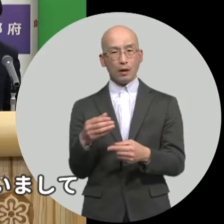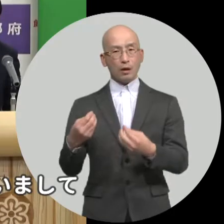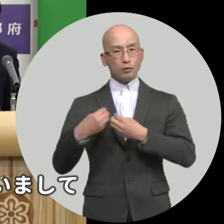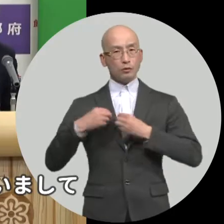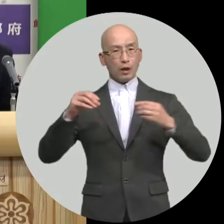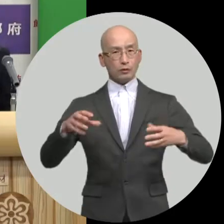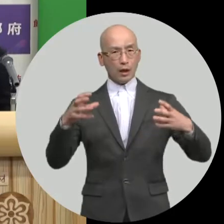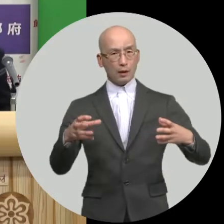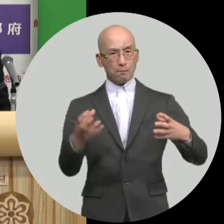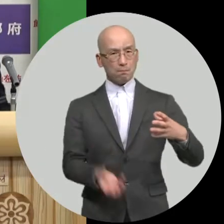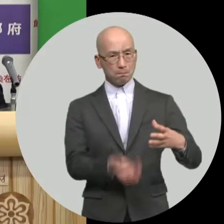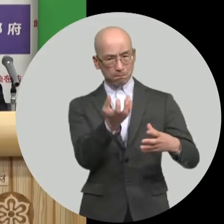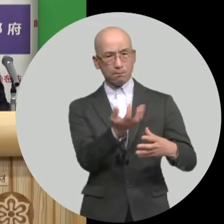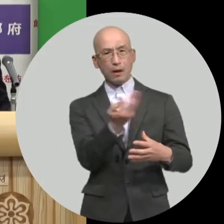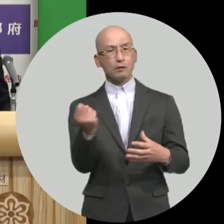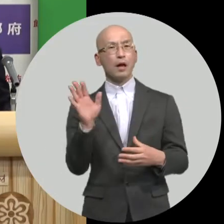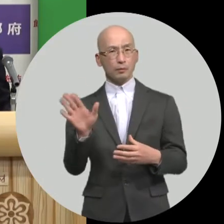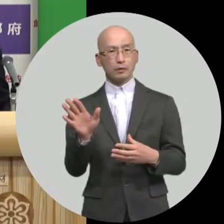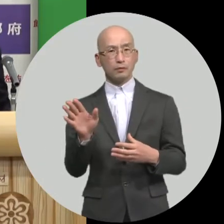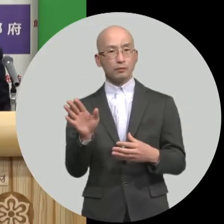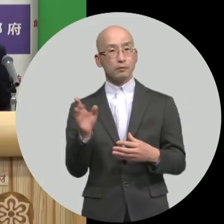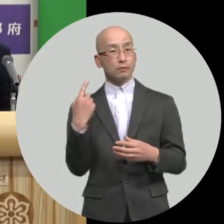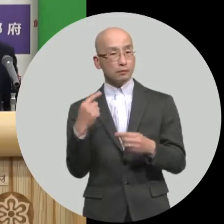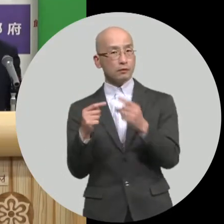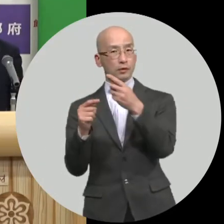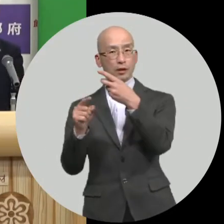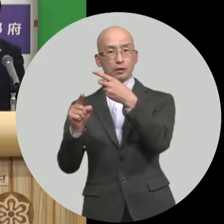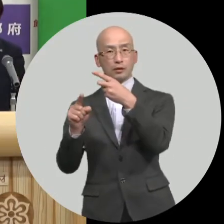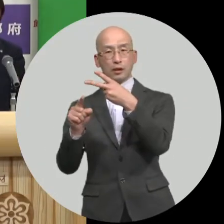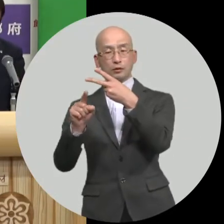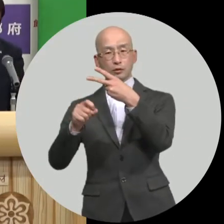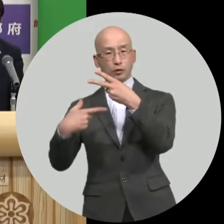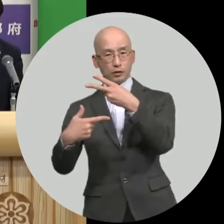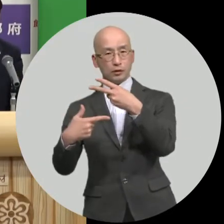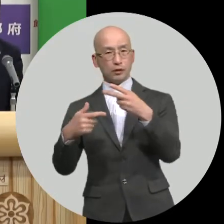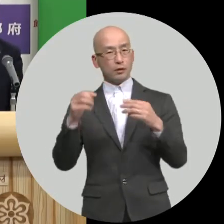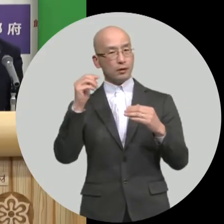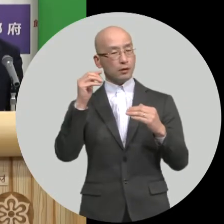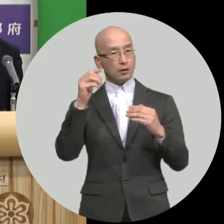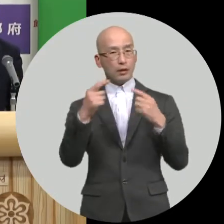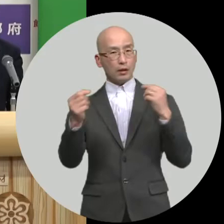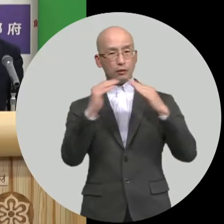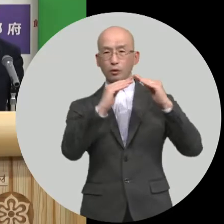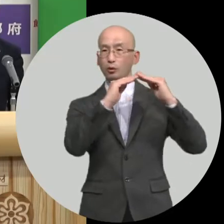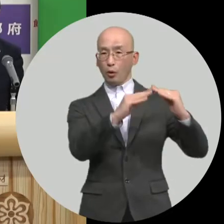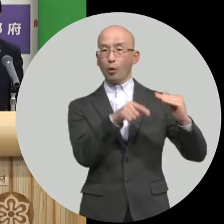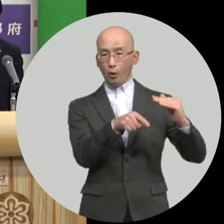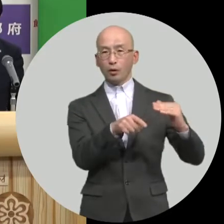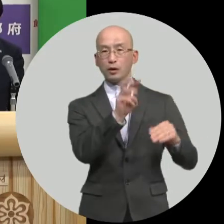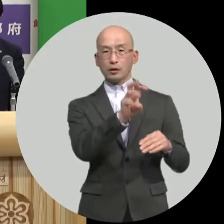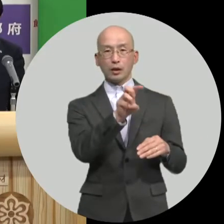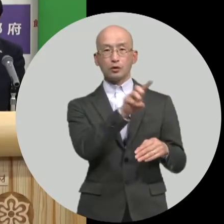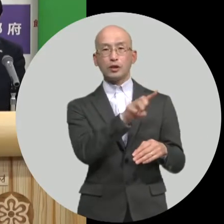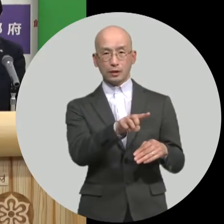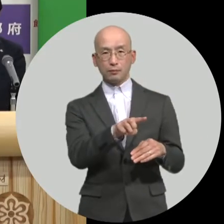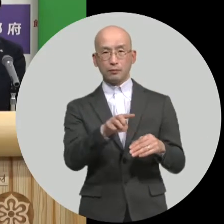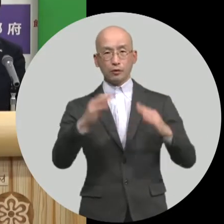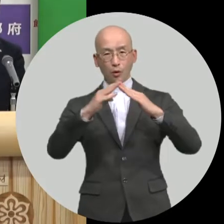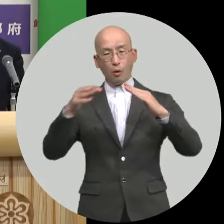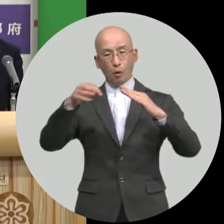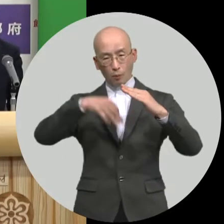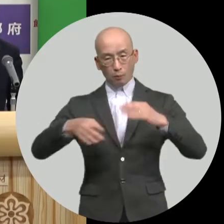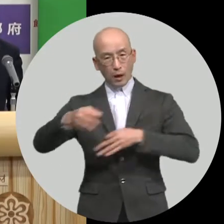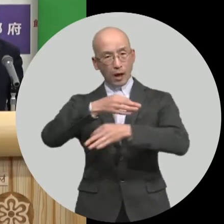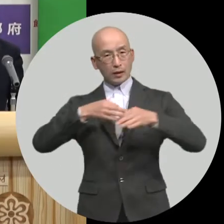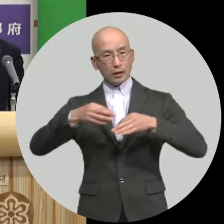、例えば一昨日までですと大学の寮で例えば31人、ホームパーティーで13人とか、飲食